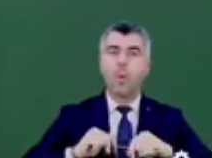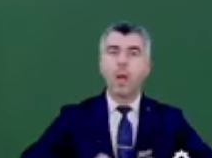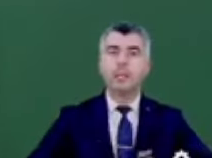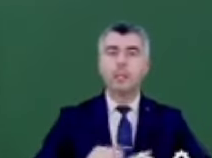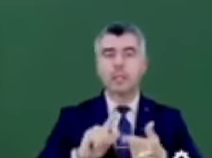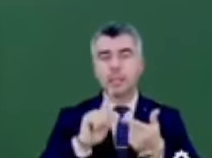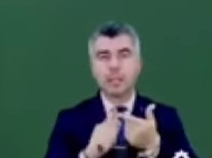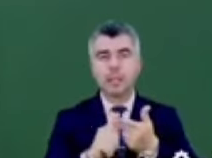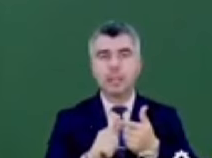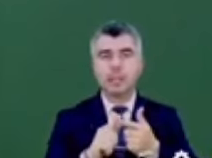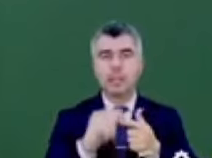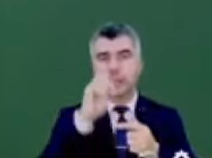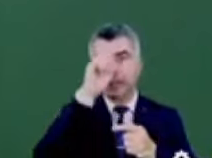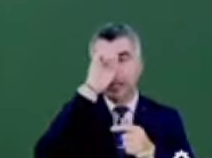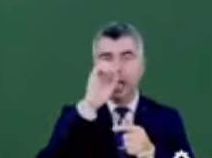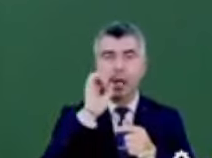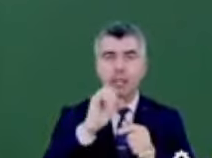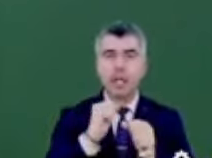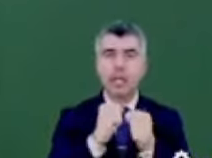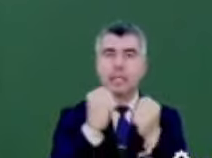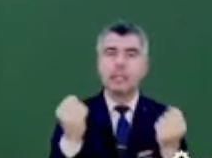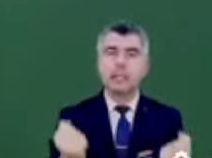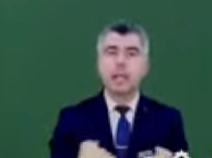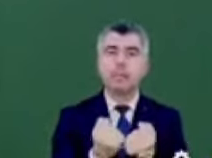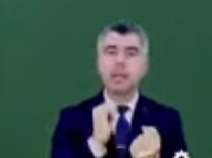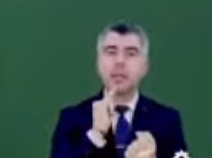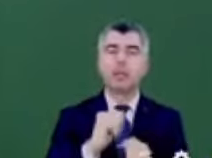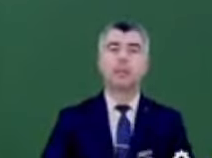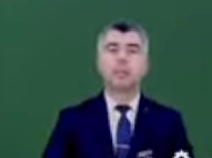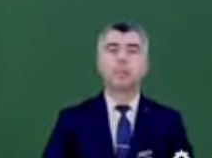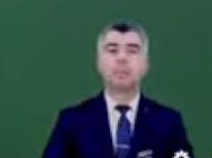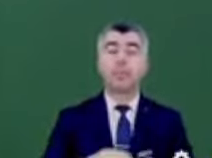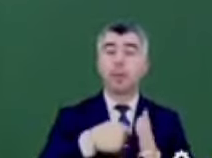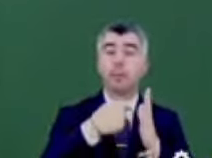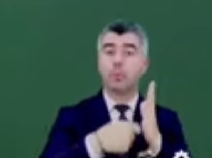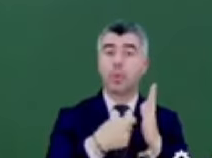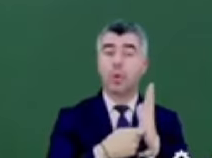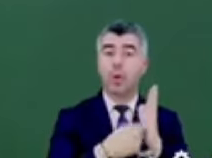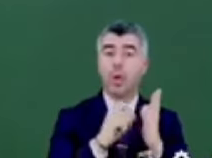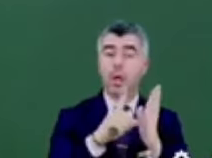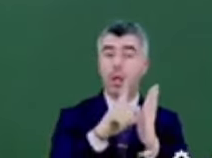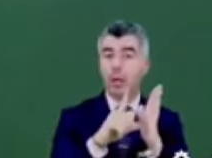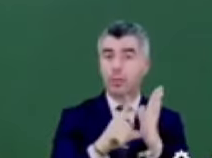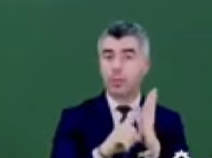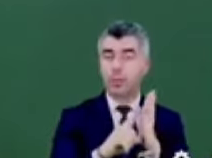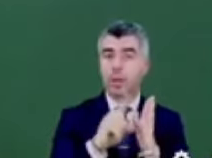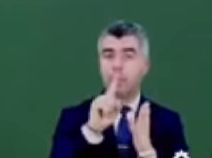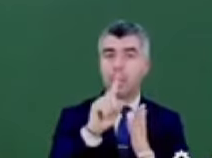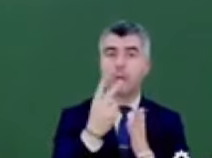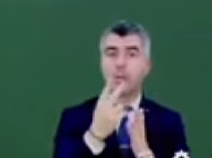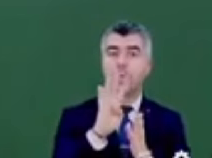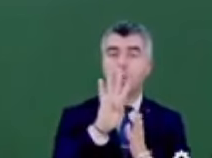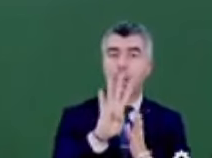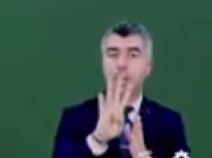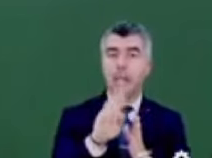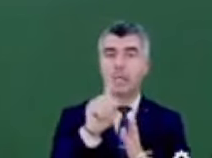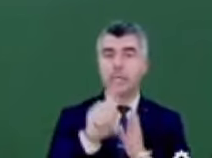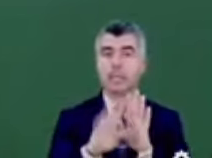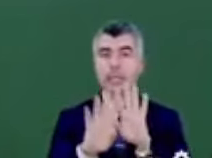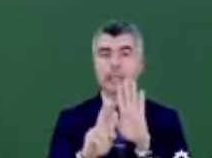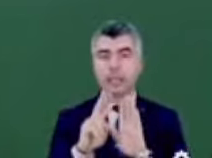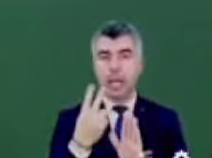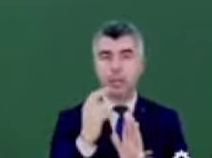الانتقال الطاقي والتنميه المستدامه وياتي هذا المشروع تطبيقا لمقتضيات القانون رقم 142 12